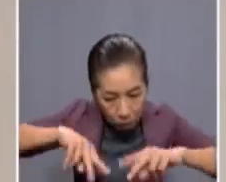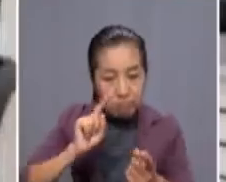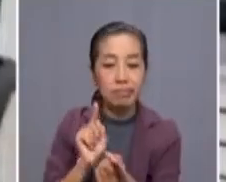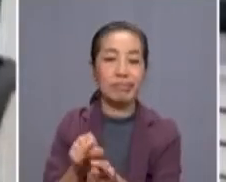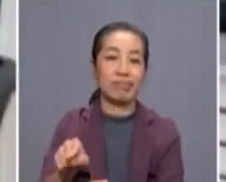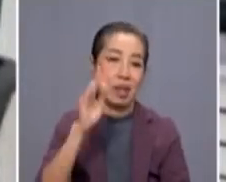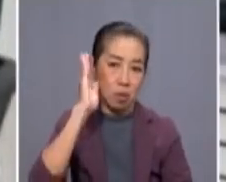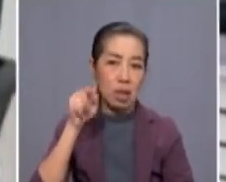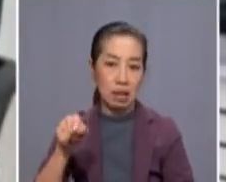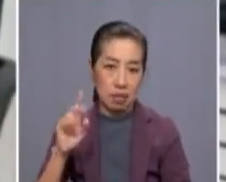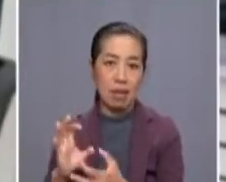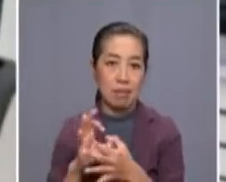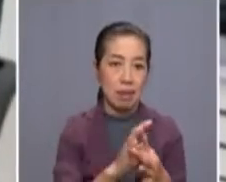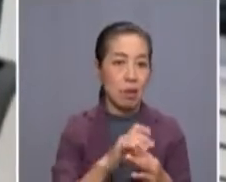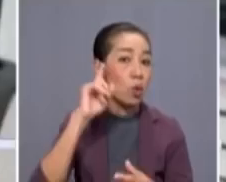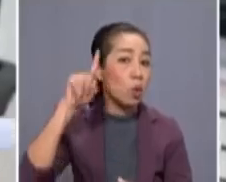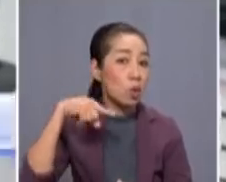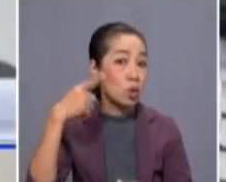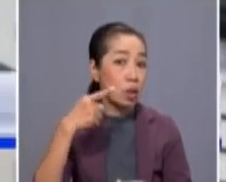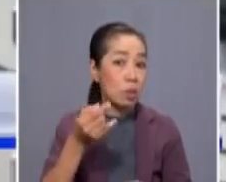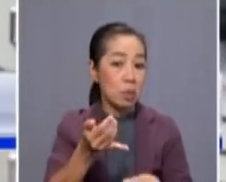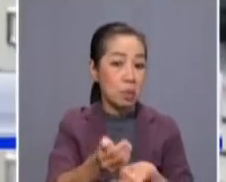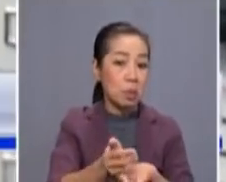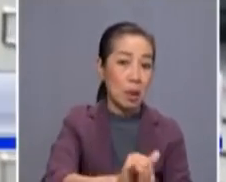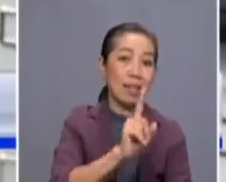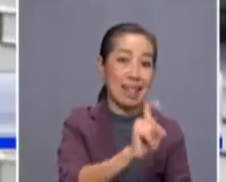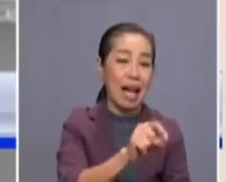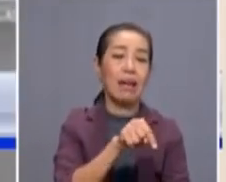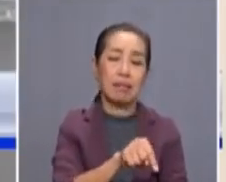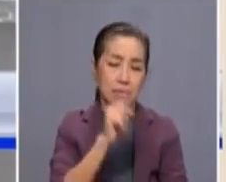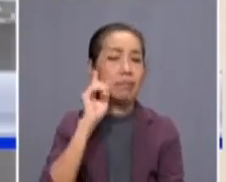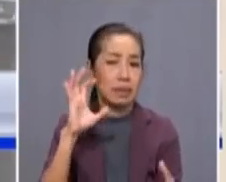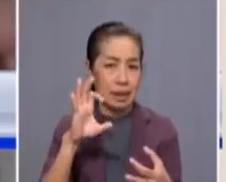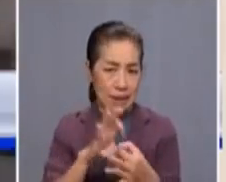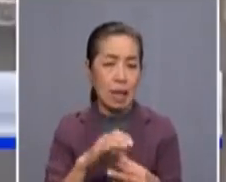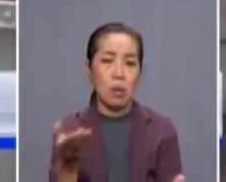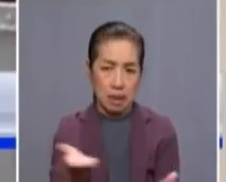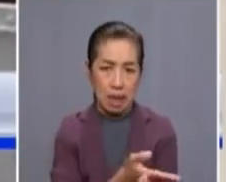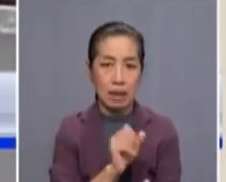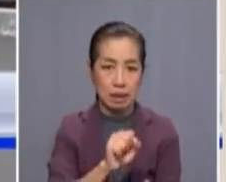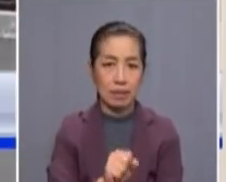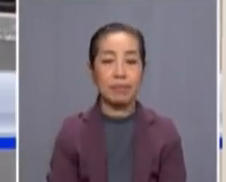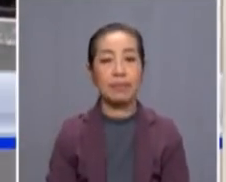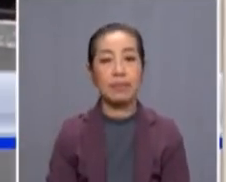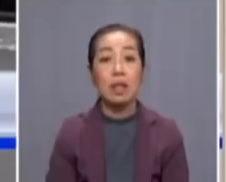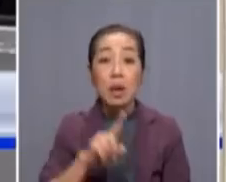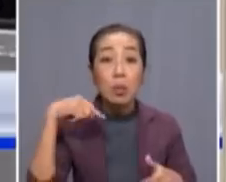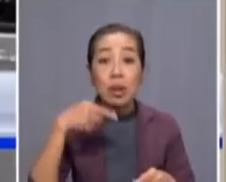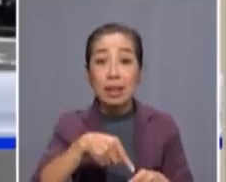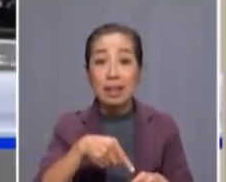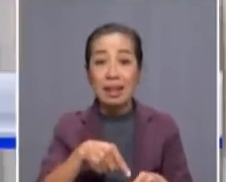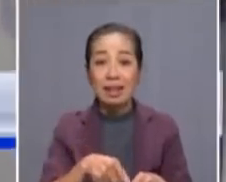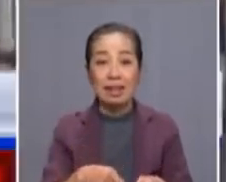ส่วนเชื่อมโยงกับการหายตัวไปและการฆาตกรรมนะฮะนางสาวกลิ่นเกสรนะครับหรือว่าเซลล์ส